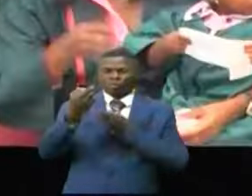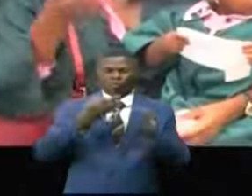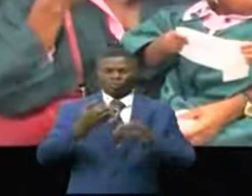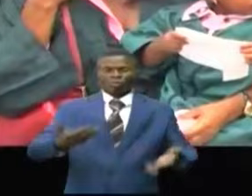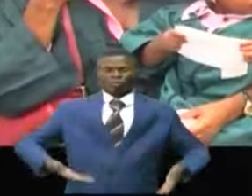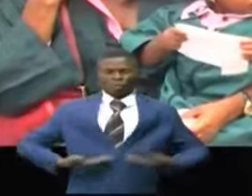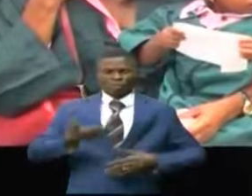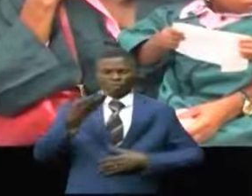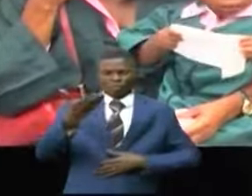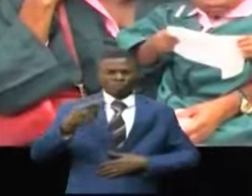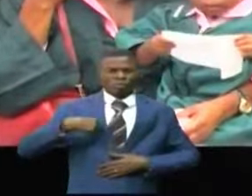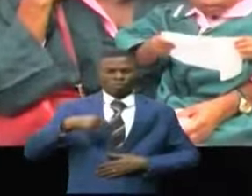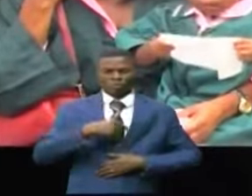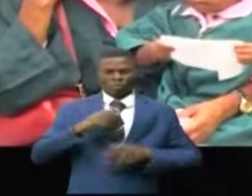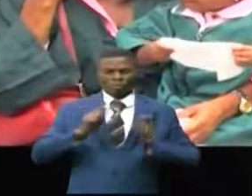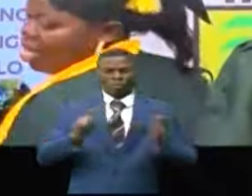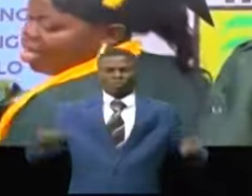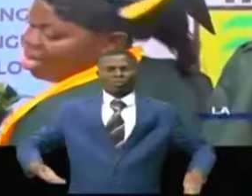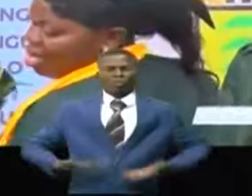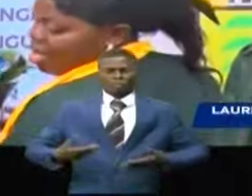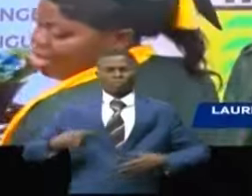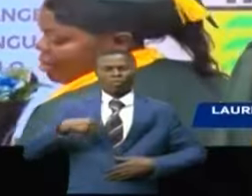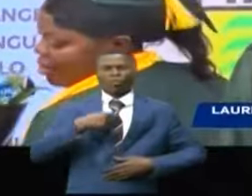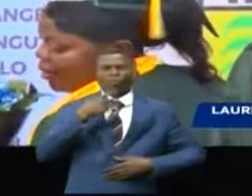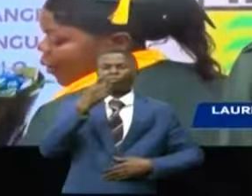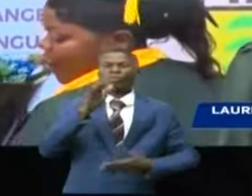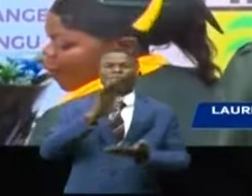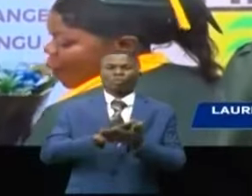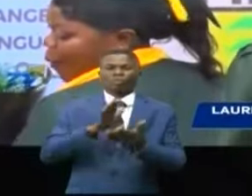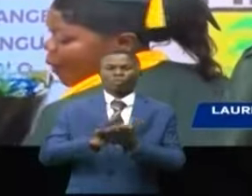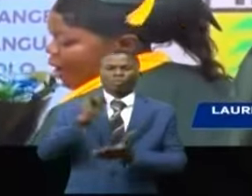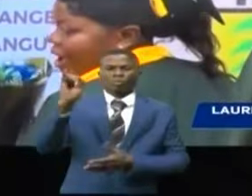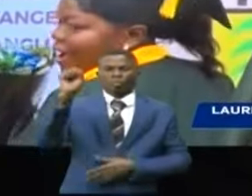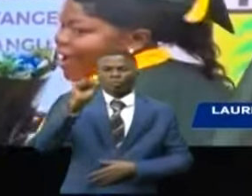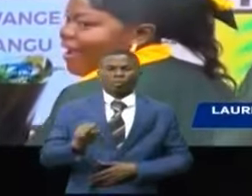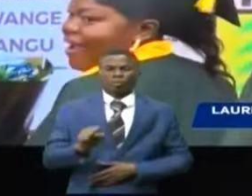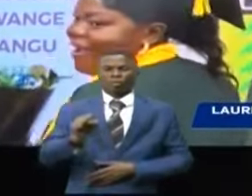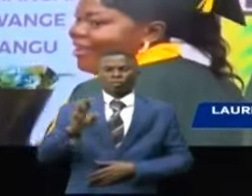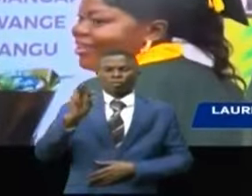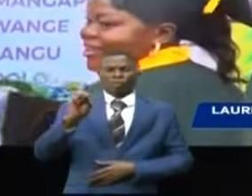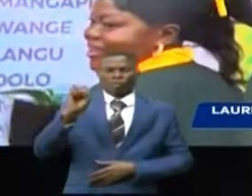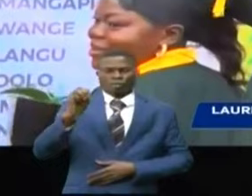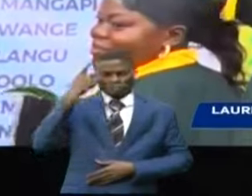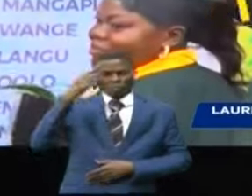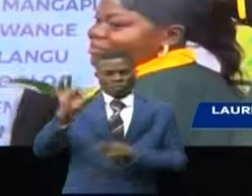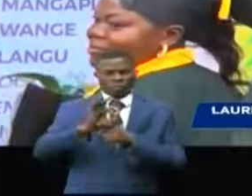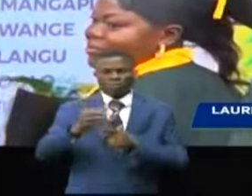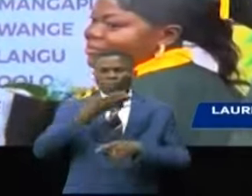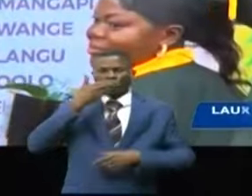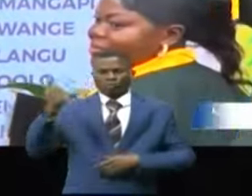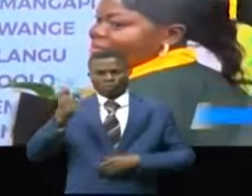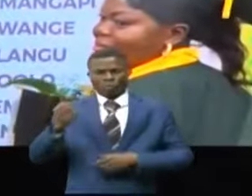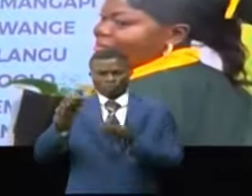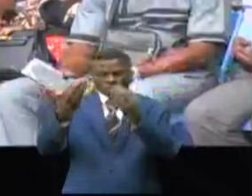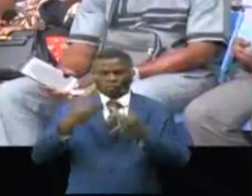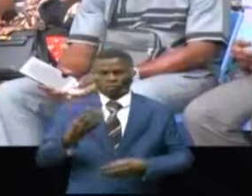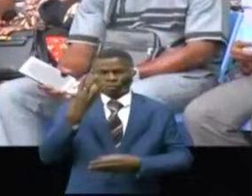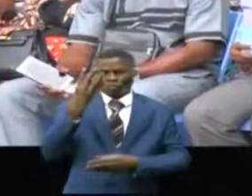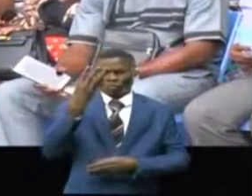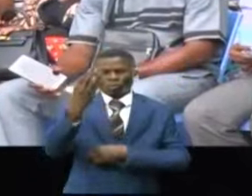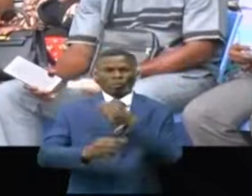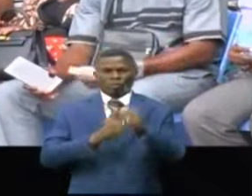joie. Et nous disons merci à l'ISAM Kinshasa pour la bonne formation durant ces